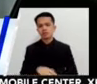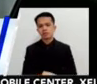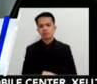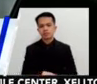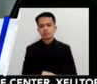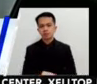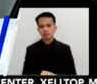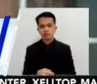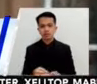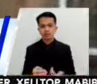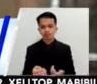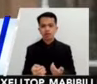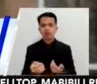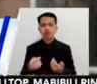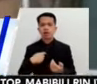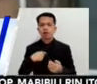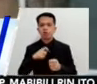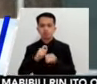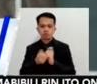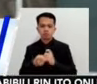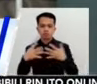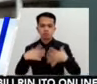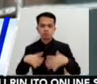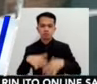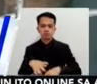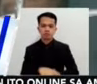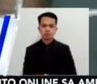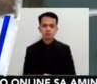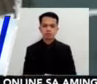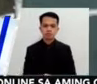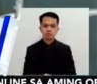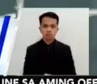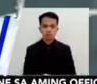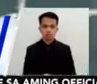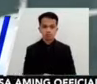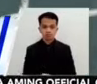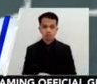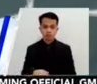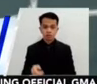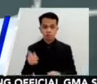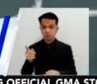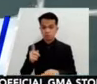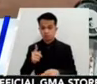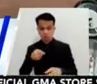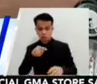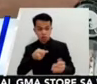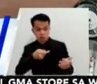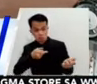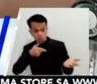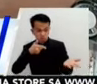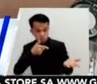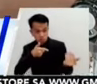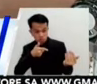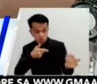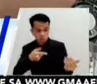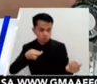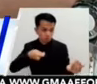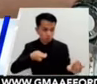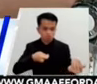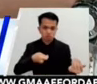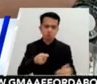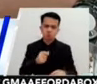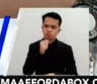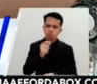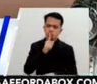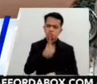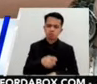nakapagpalit po ako ng damit hindi raw totoong ho dapper siya at hindi rin daw siya ang nanaksak baka natakot lang po sila Kasi